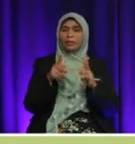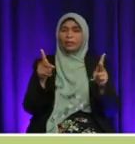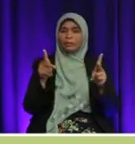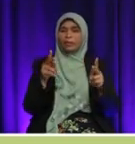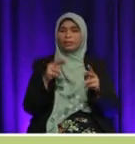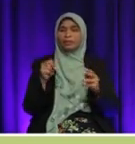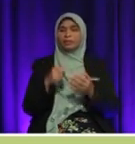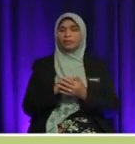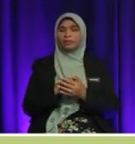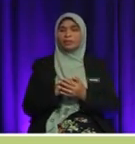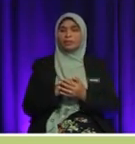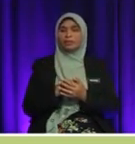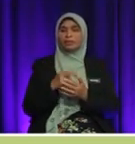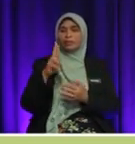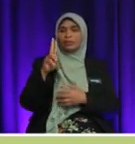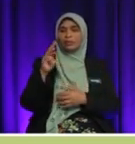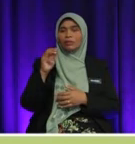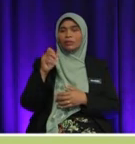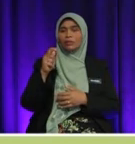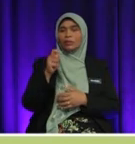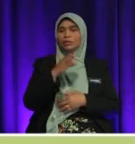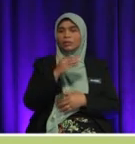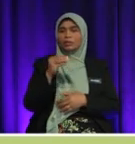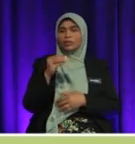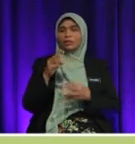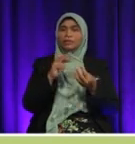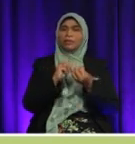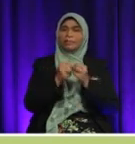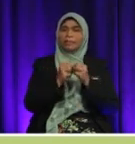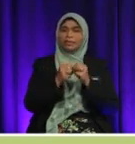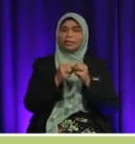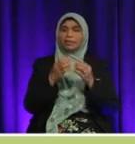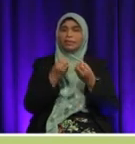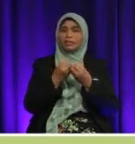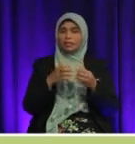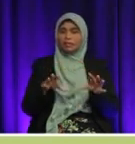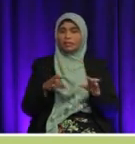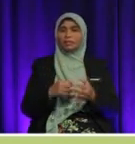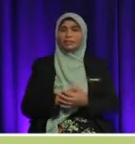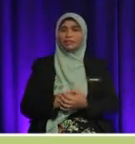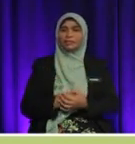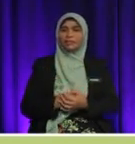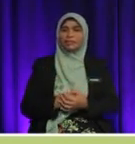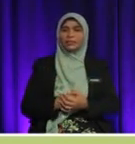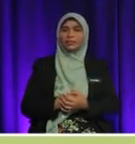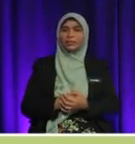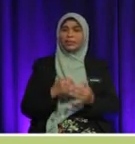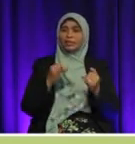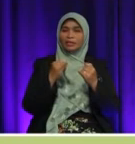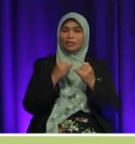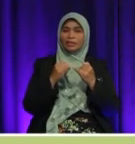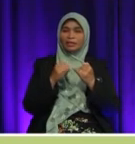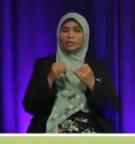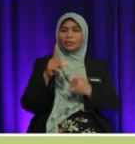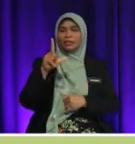kepada perumitan yang akhir sekali puncak di mana konflik berjaya diselesaikan di sini. Okey, dan peleraian.